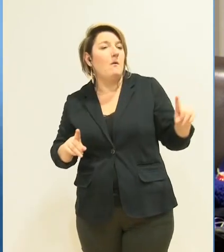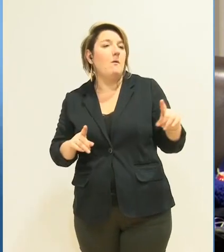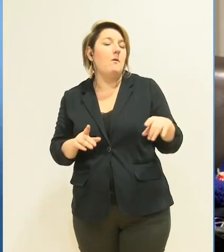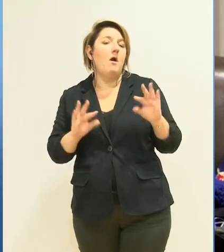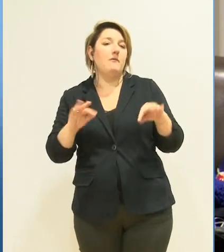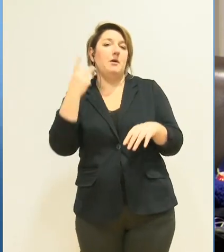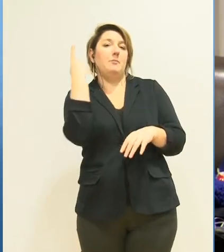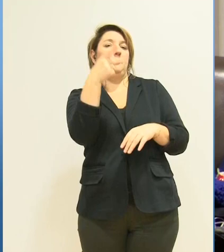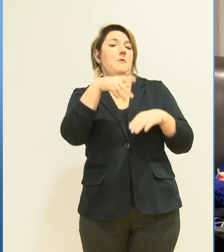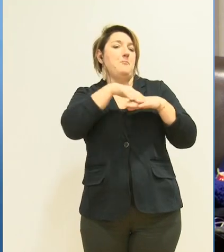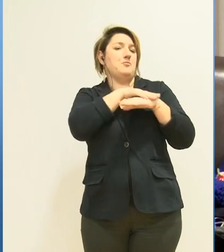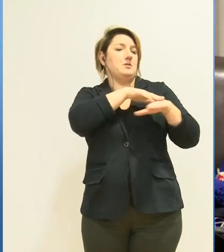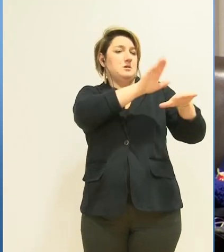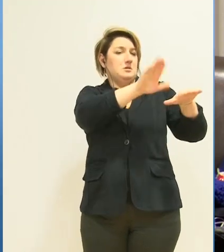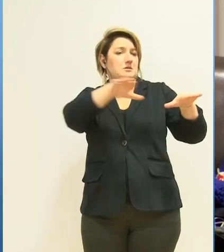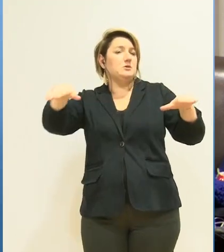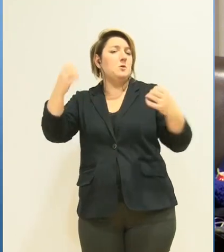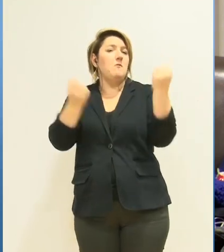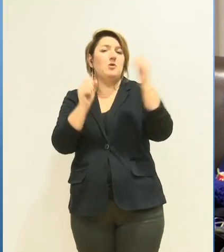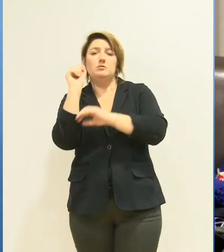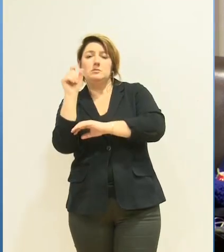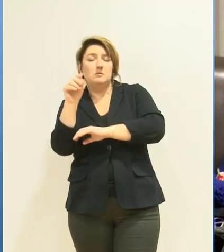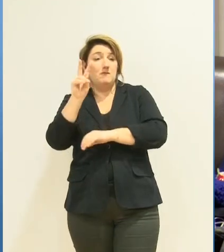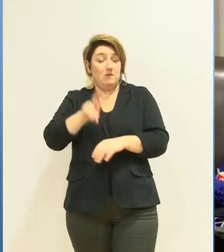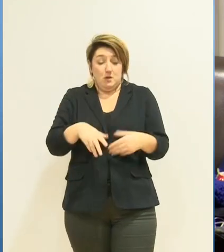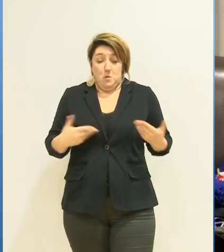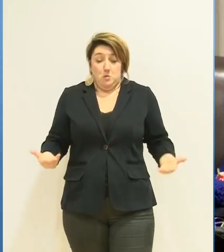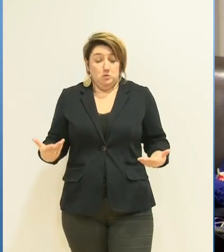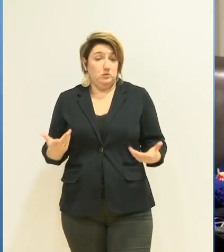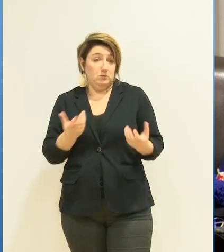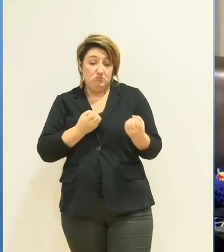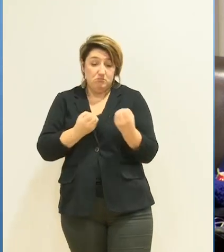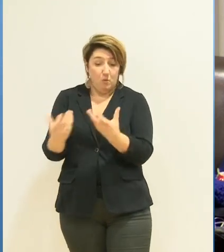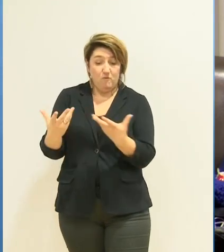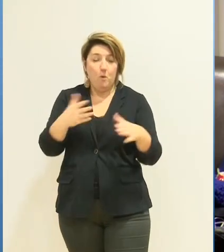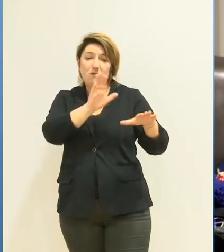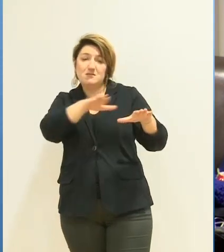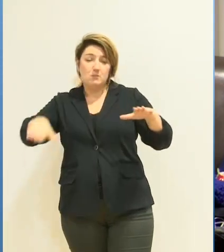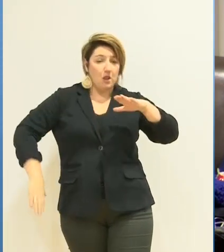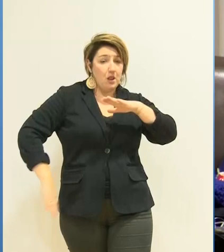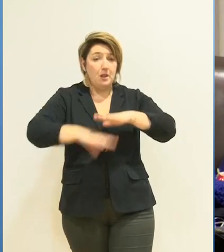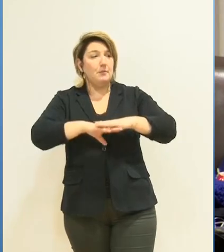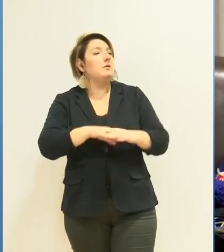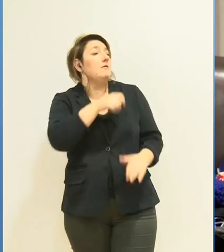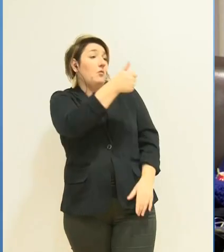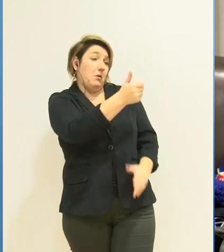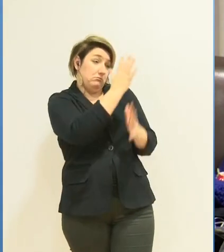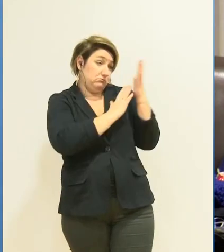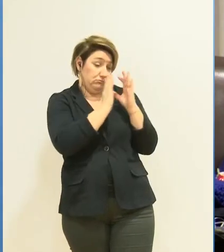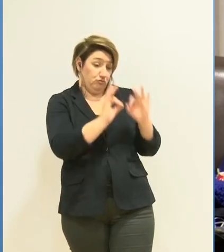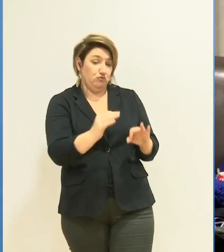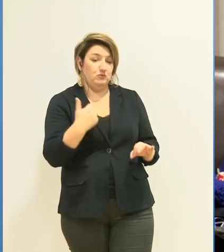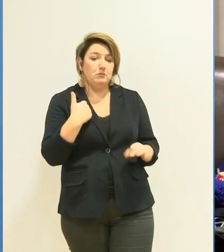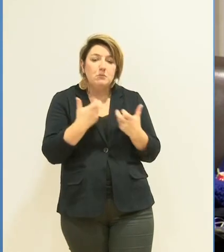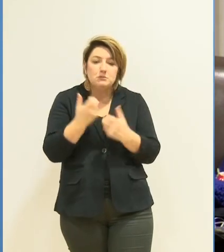votre politique de stationnement qui vise aujourd'hui à limiter le stationnement et vous venez de le rappeler à l'instant à côté des